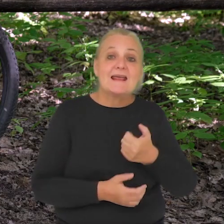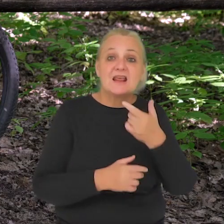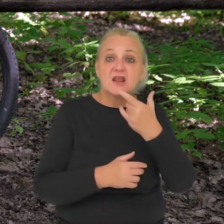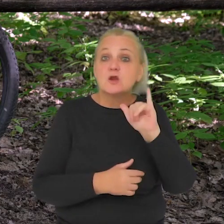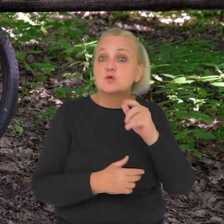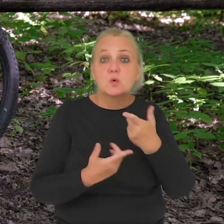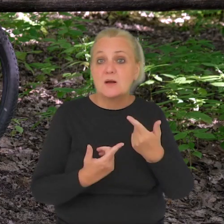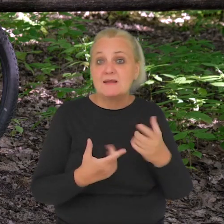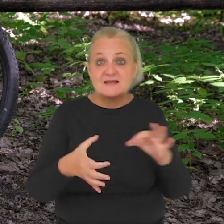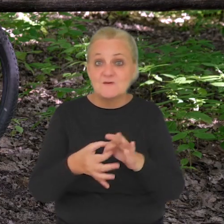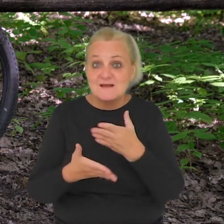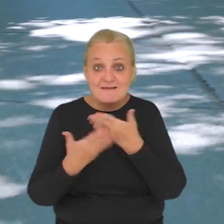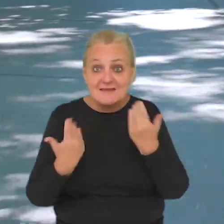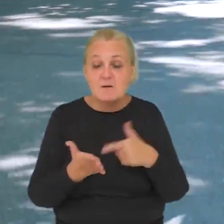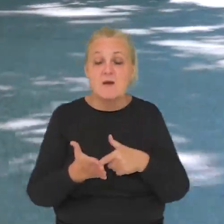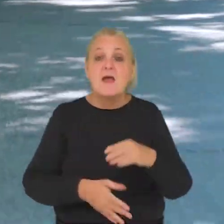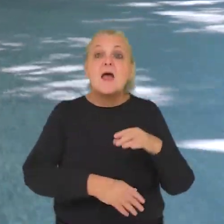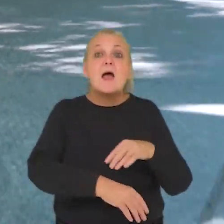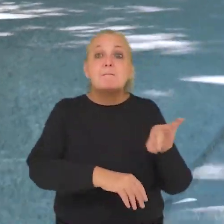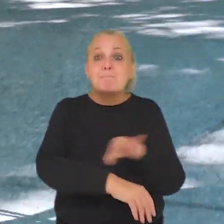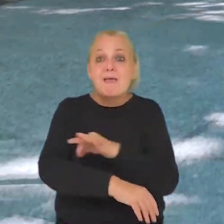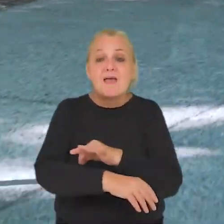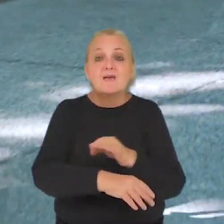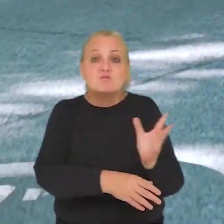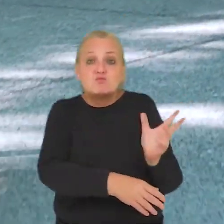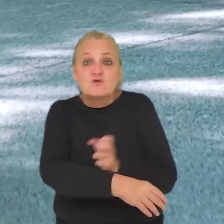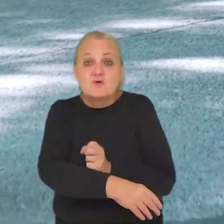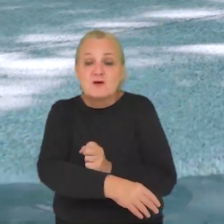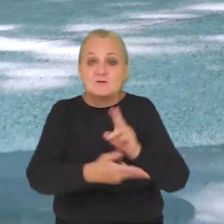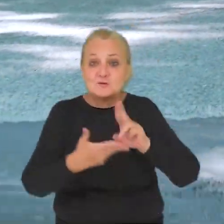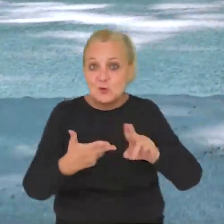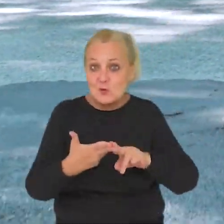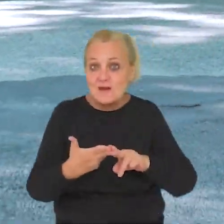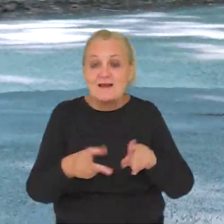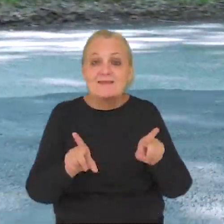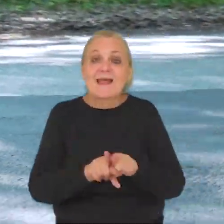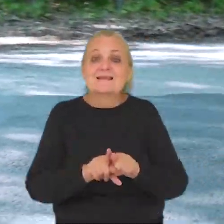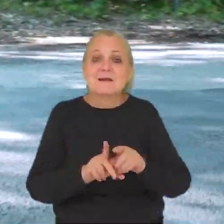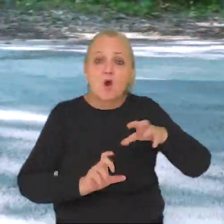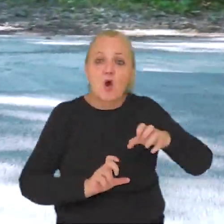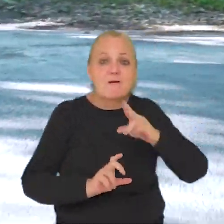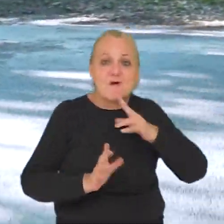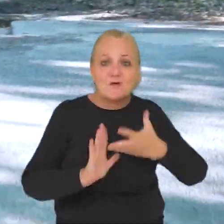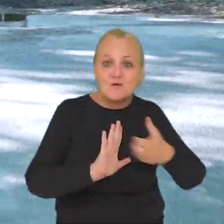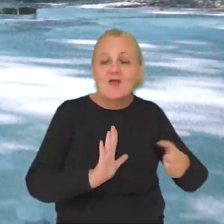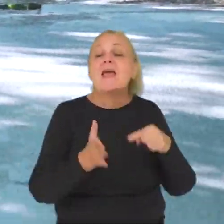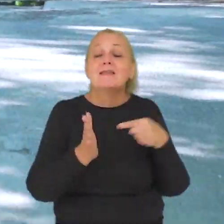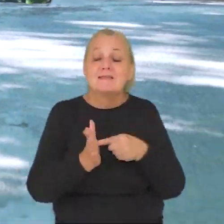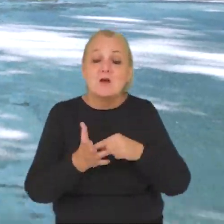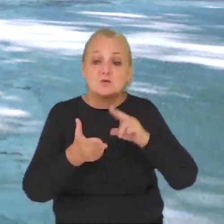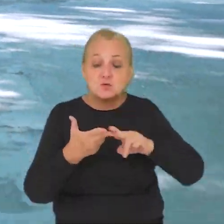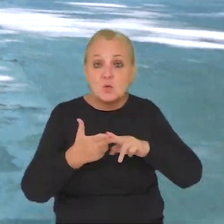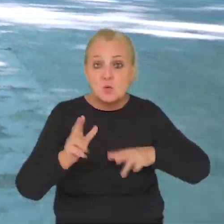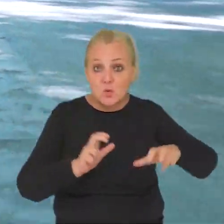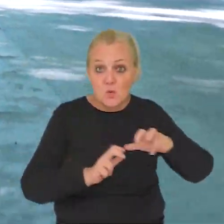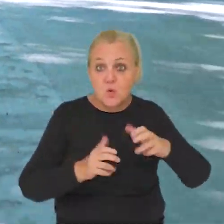sposób niezależny od insuliny. Mięśnie pochłaniają glukozę jak gąbka pochłania wodę. Wyjątkowość tego ruchu u